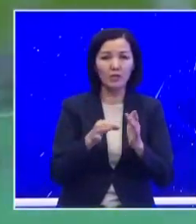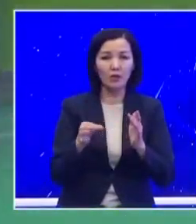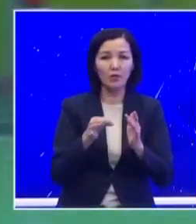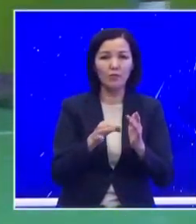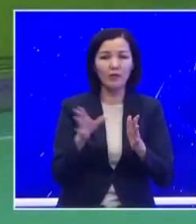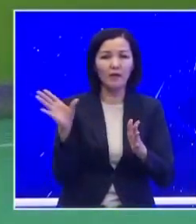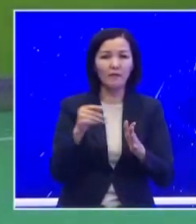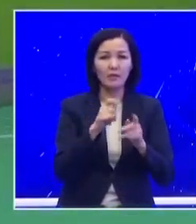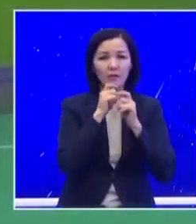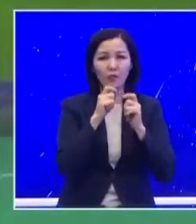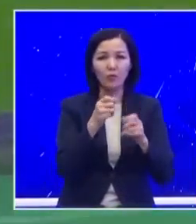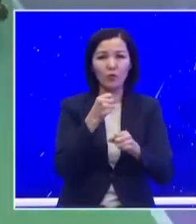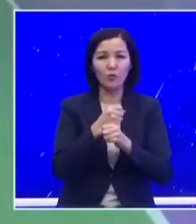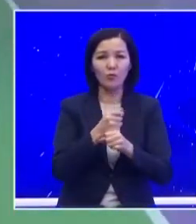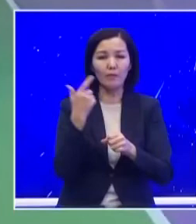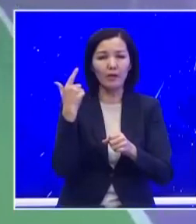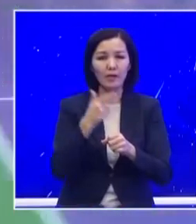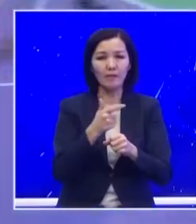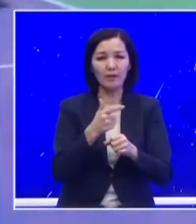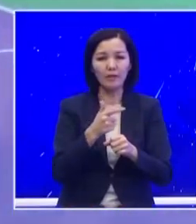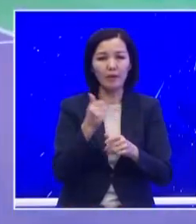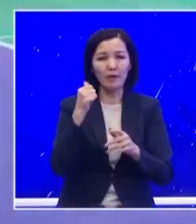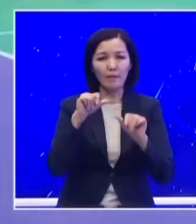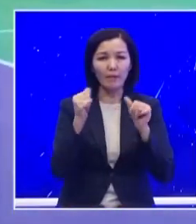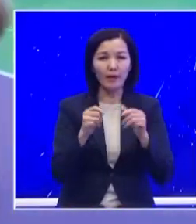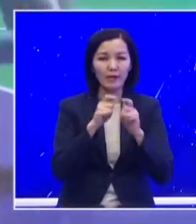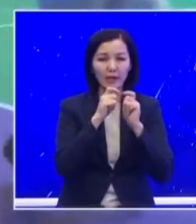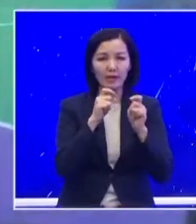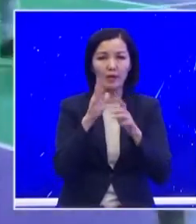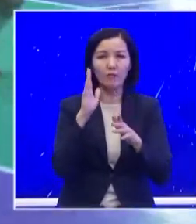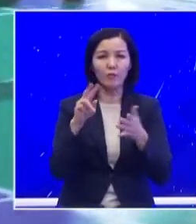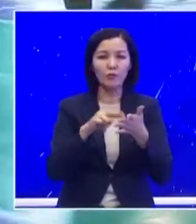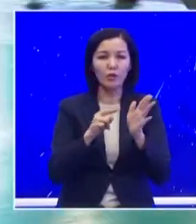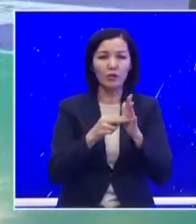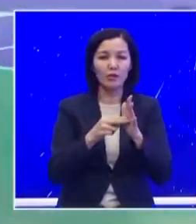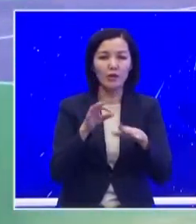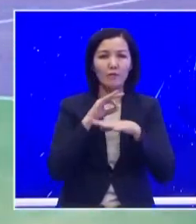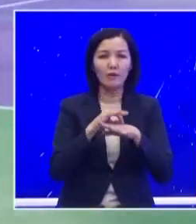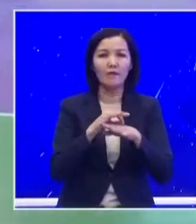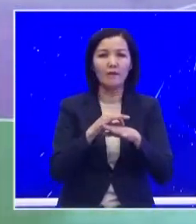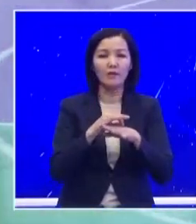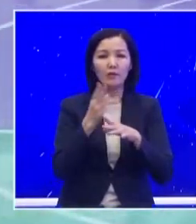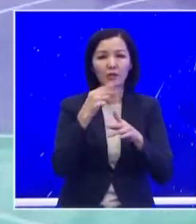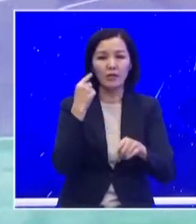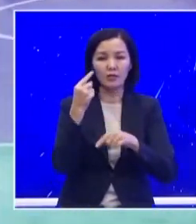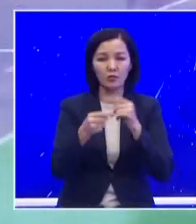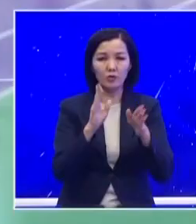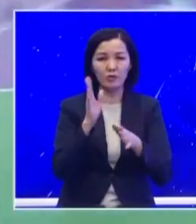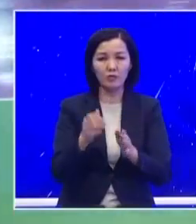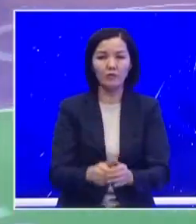Все участники награждены кубками, грамотами и памятными подарками. В будущем организаторы планируют проводить турнир на традиционной